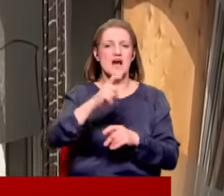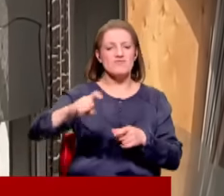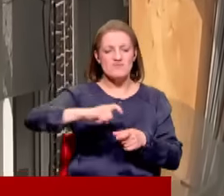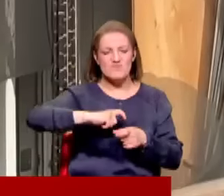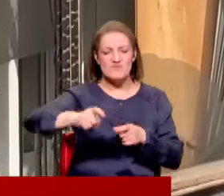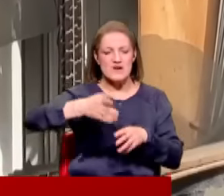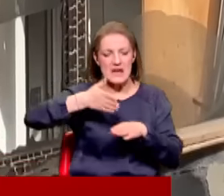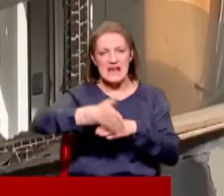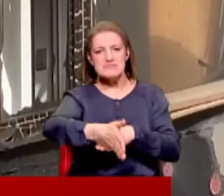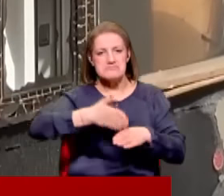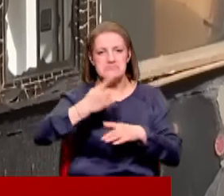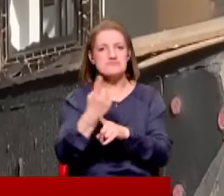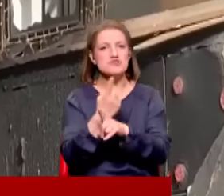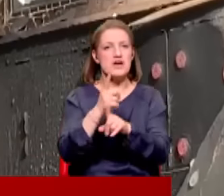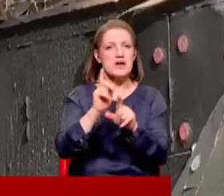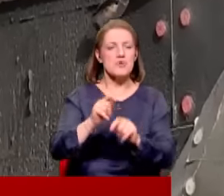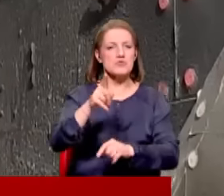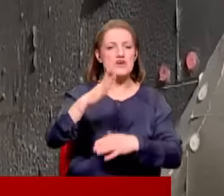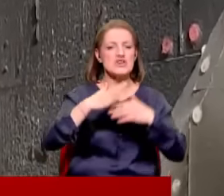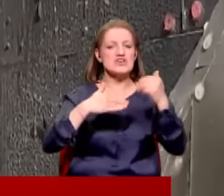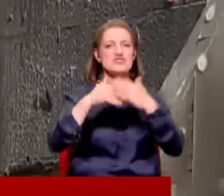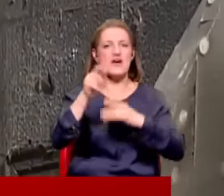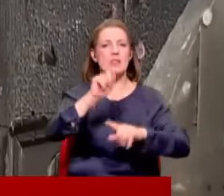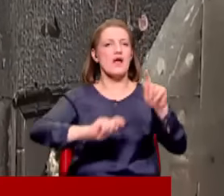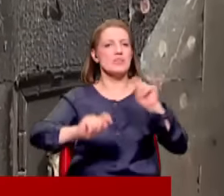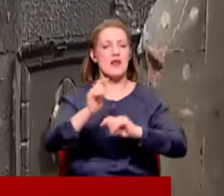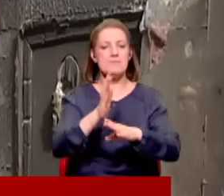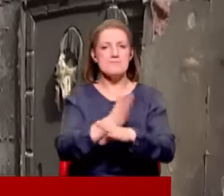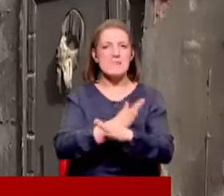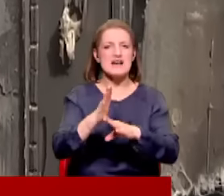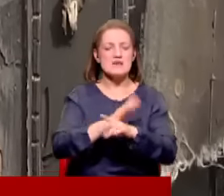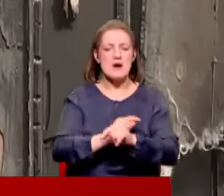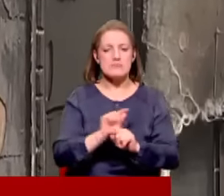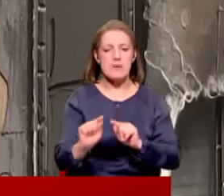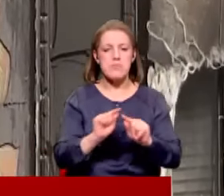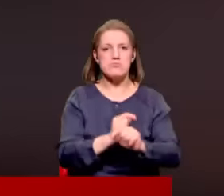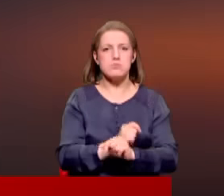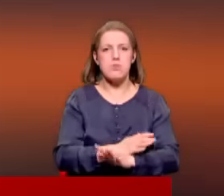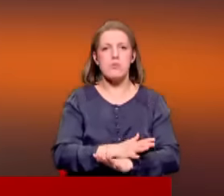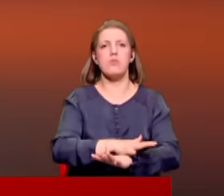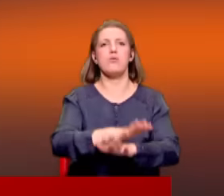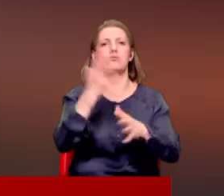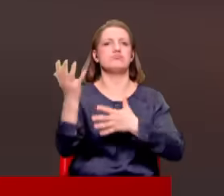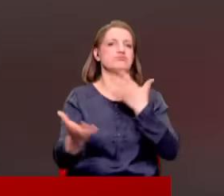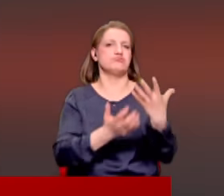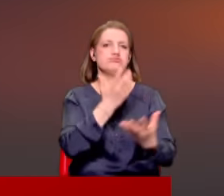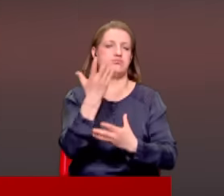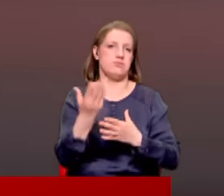kaynak kesme gibi bir işlem yapılıyor. Bu inşaat ve tahilat malzemeleri tutuşarak büyük bir yangına sebebiyet veriyor.